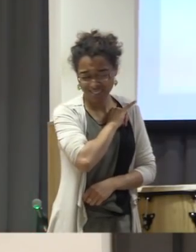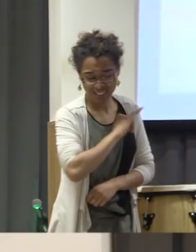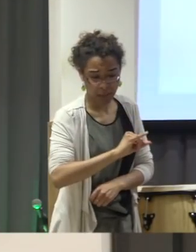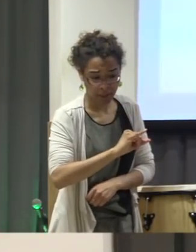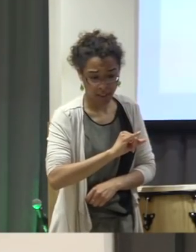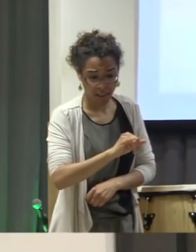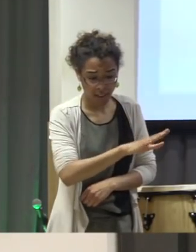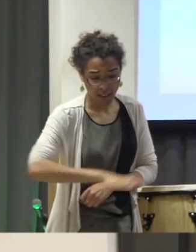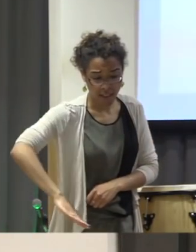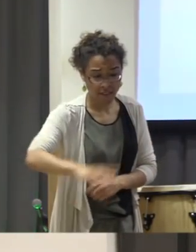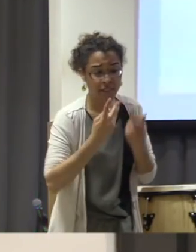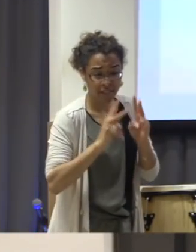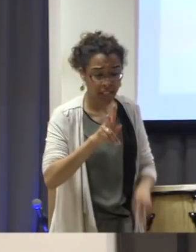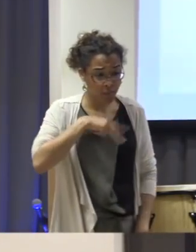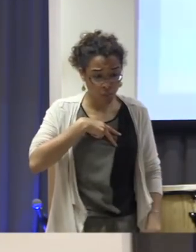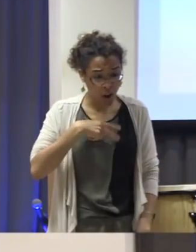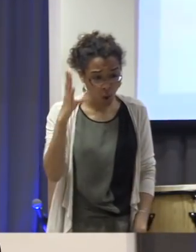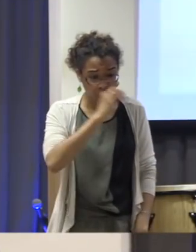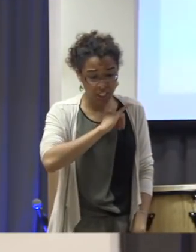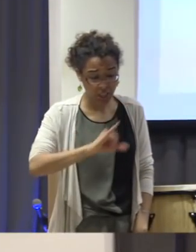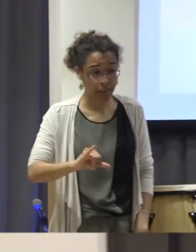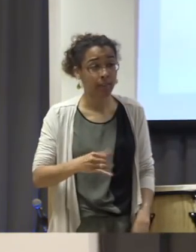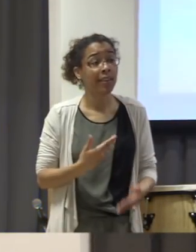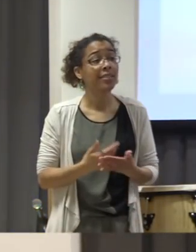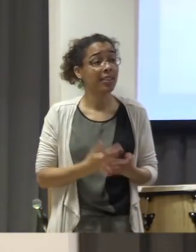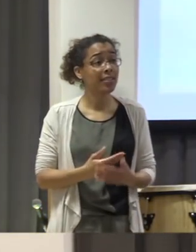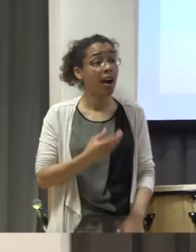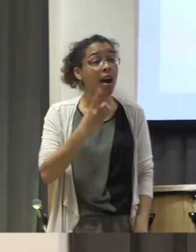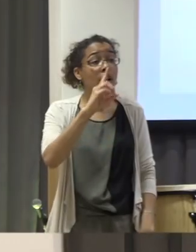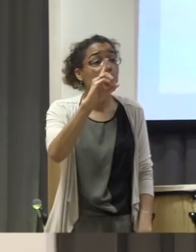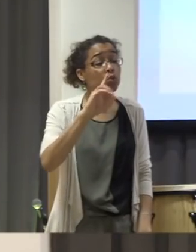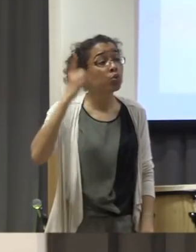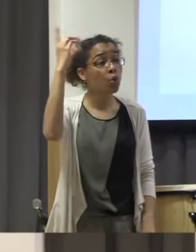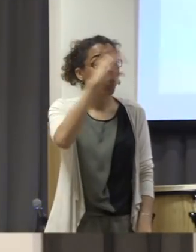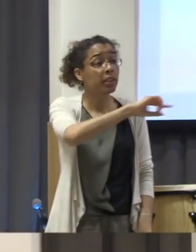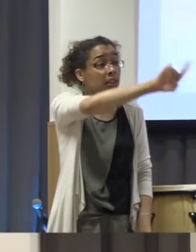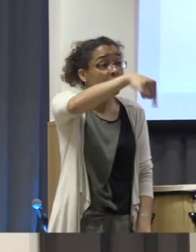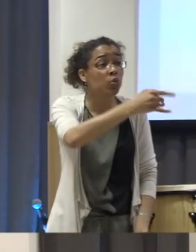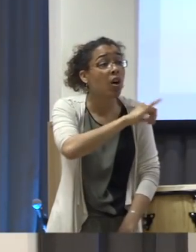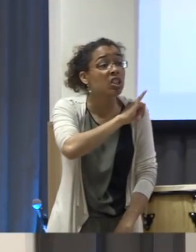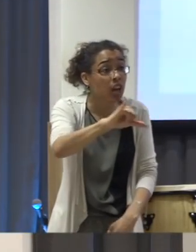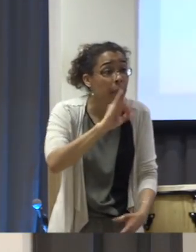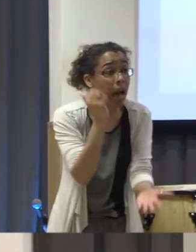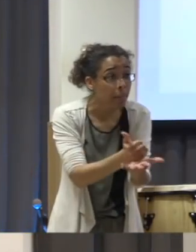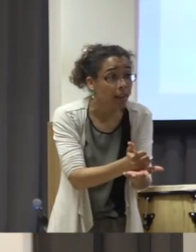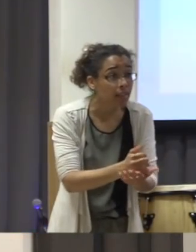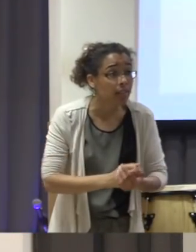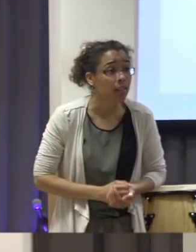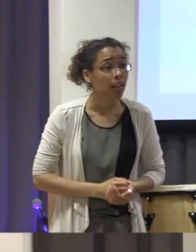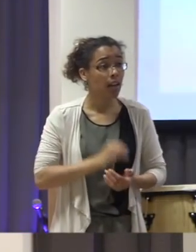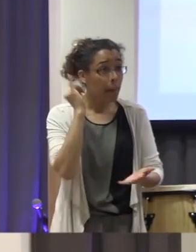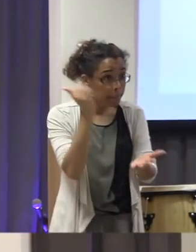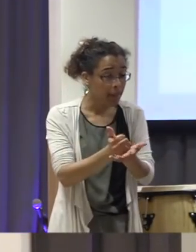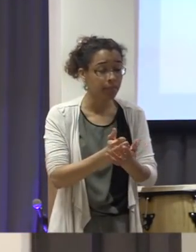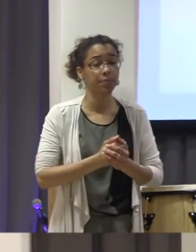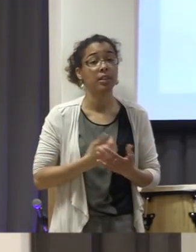jamais sa ville. Dieu ne t'oubliera jamais. Dis Amen. Donne-moi un bon Amen. Amen. Dieu ne